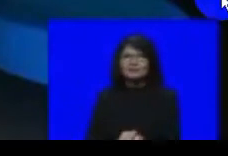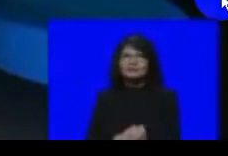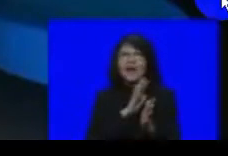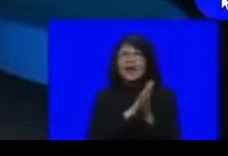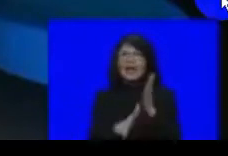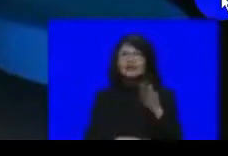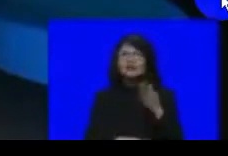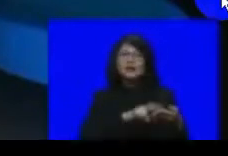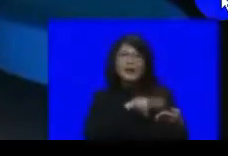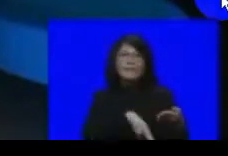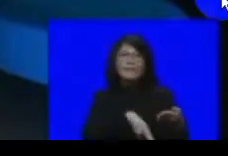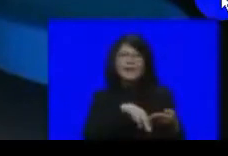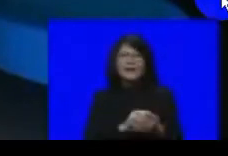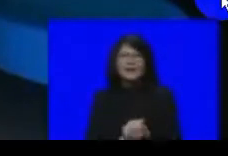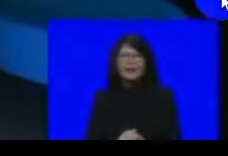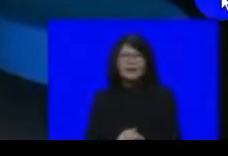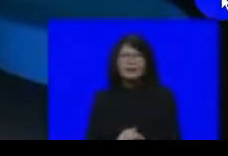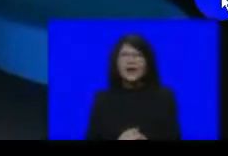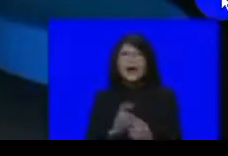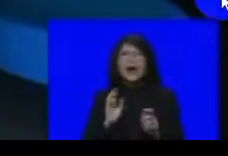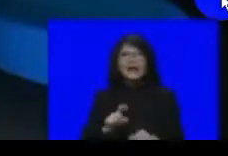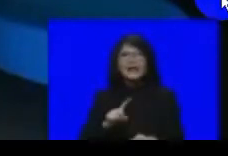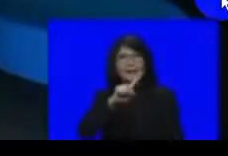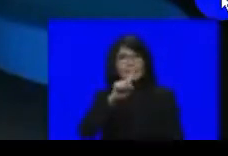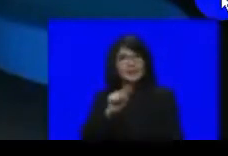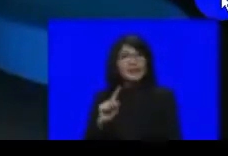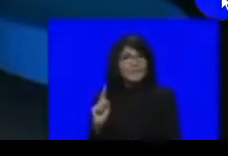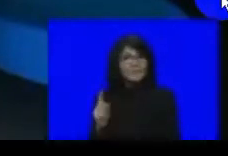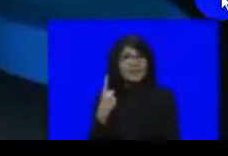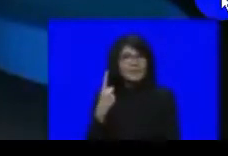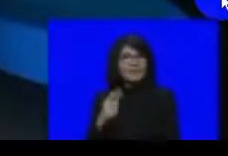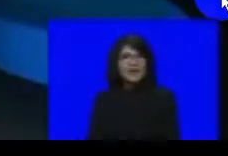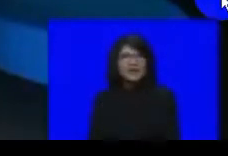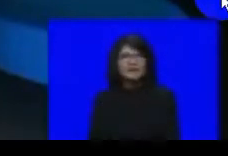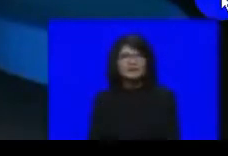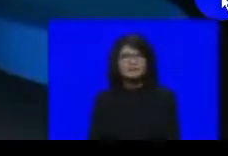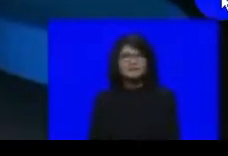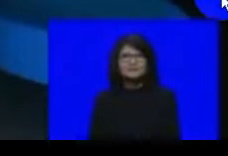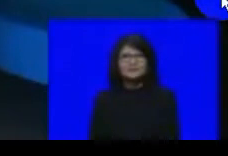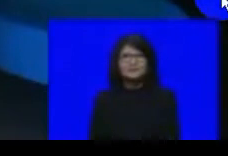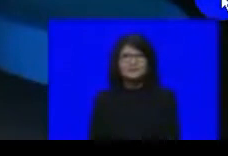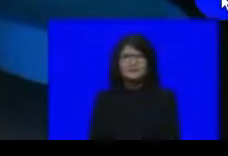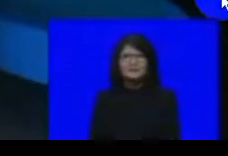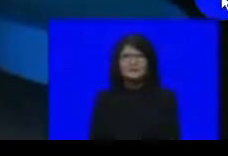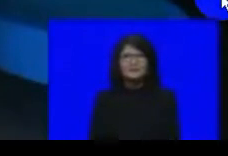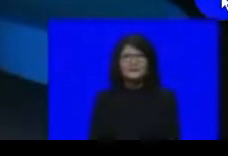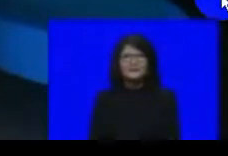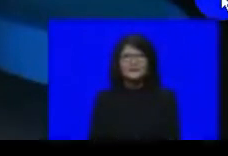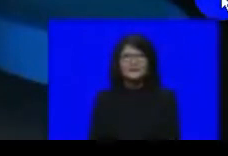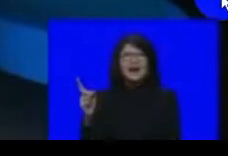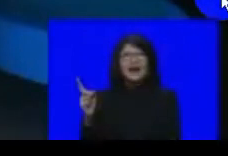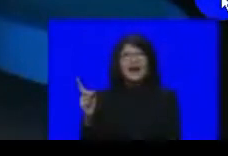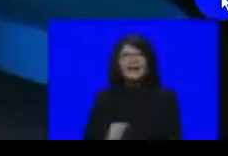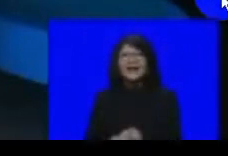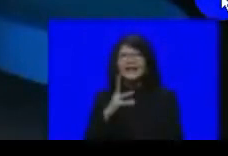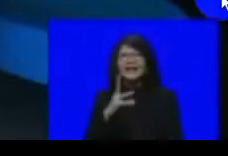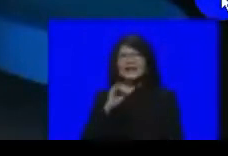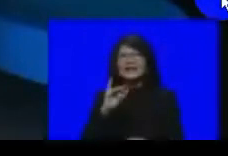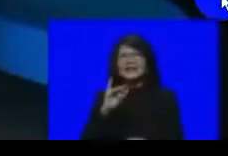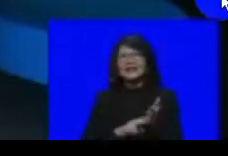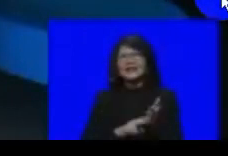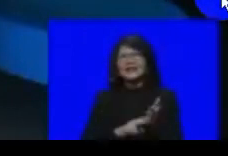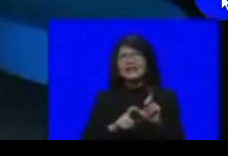langsung membacakan ya. Ada pertanyaan pertama yang sudah masuk di kami kali ini adalah dari